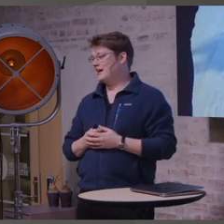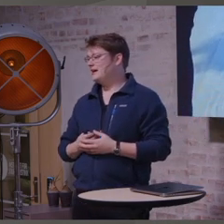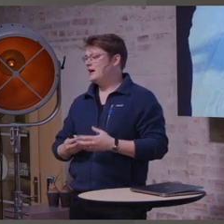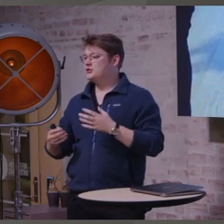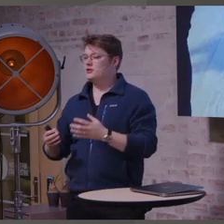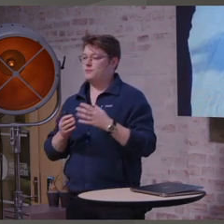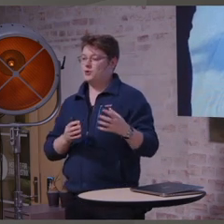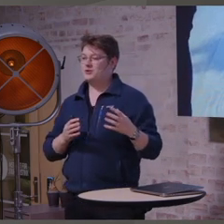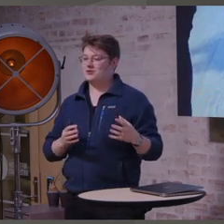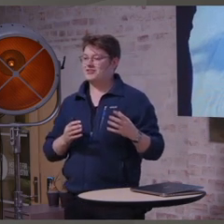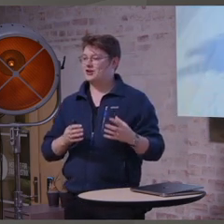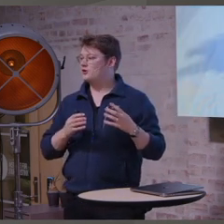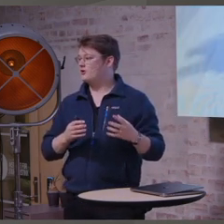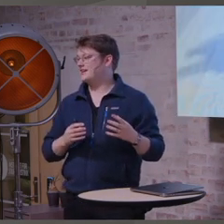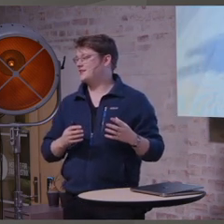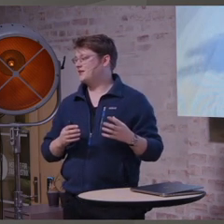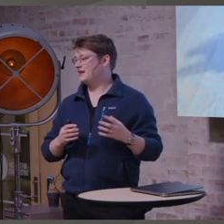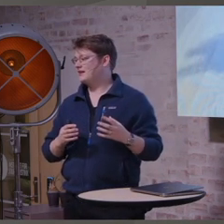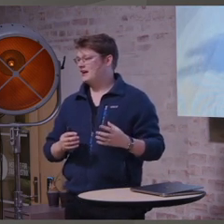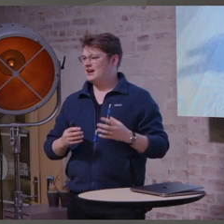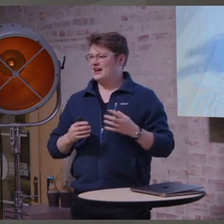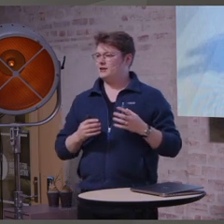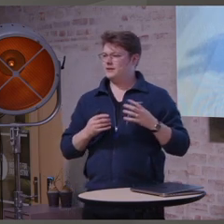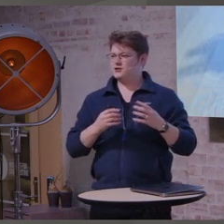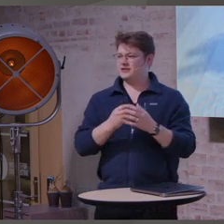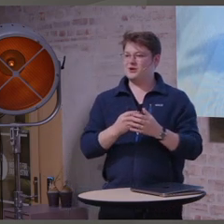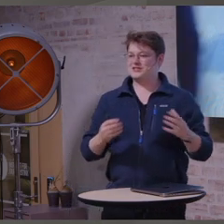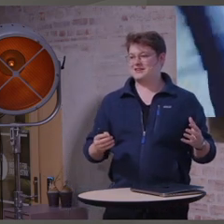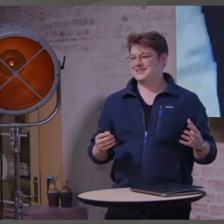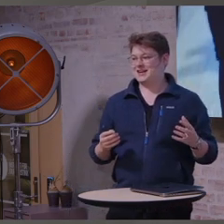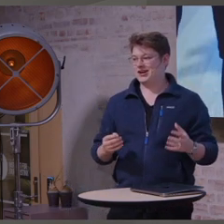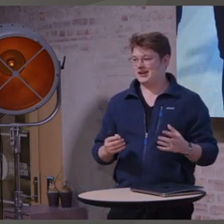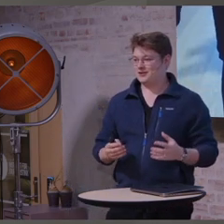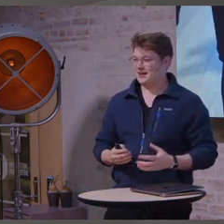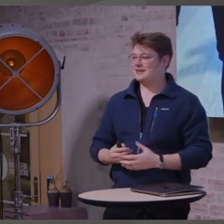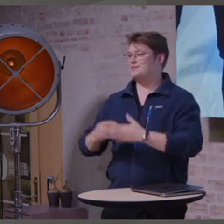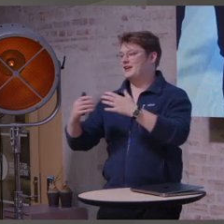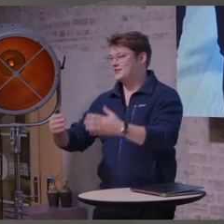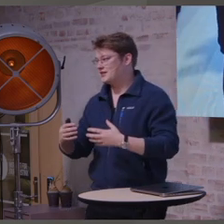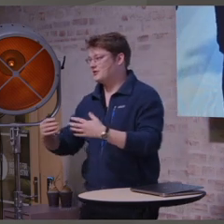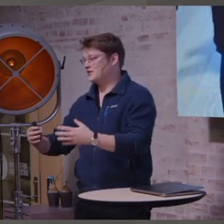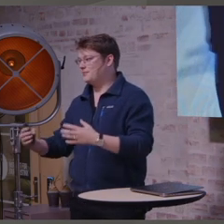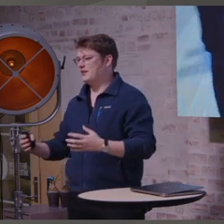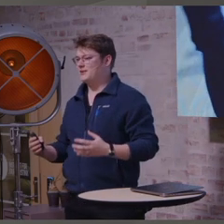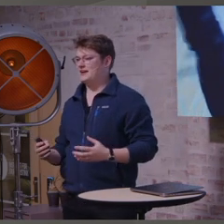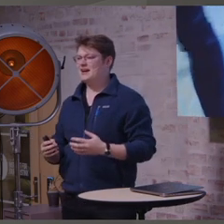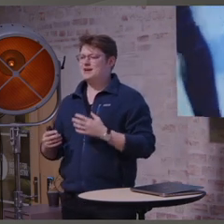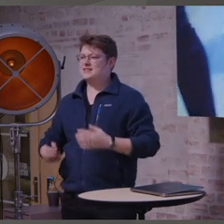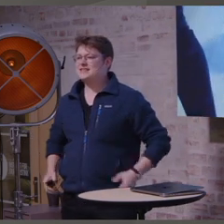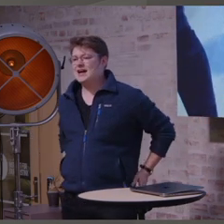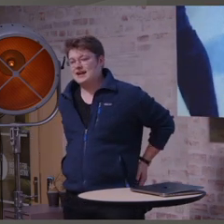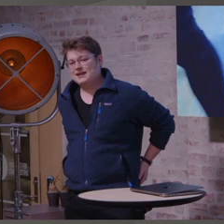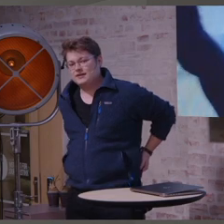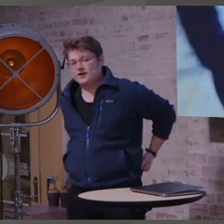video som det her, men nå vi på punktet hvor vi da kan gjøre det I samtid. Og det for så vidt mønstre vi ser I all teknologi, ting blir raskere og raskere og bedre,